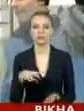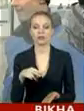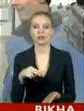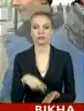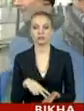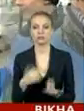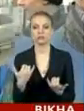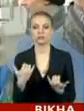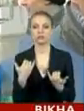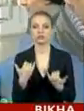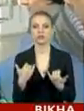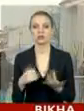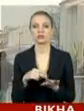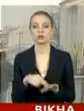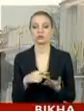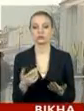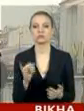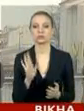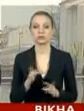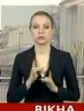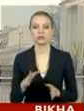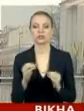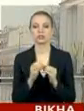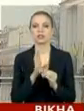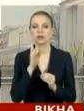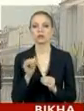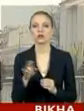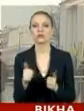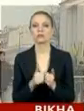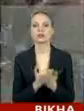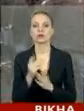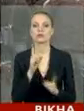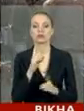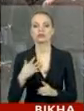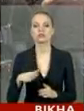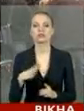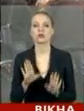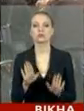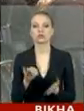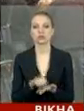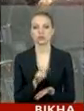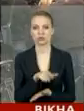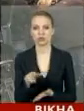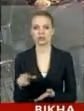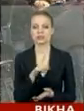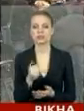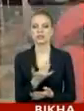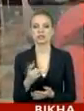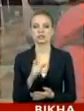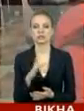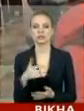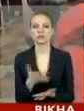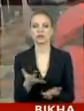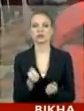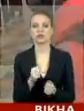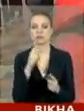Стоїмо. Зараз стоїмо, будемо святкувати. 10 ранку. На Януковича біля Верховної Ради чекають лише журналісти. За лічені хвилини він